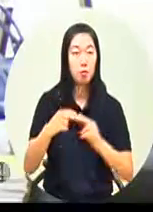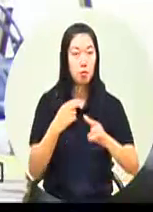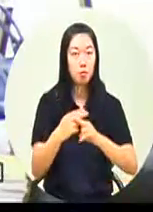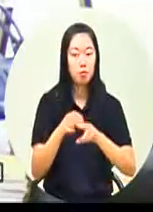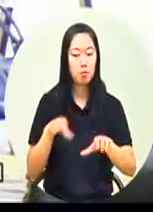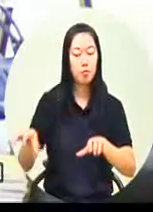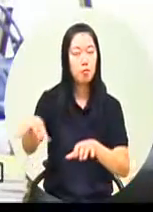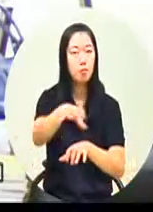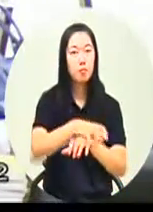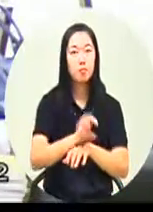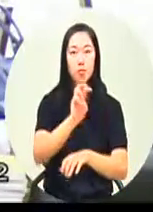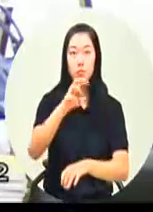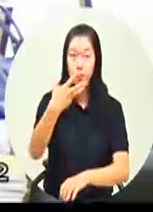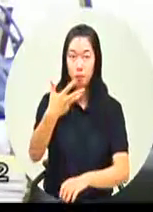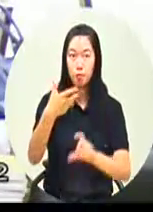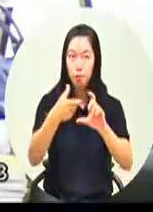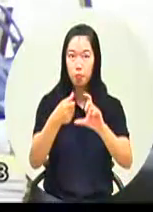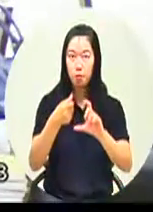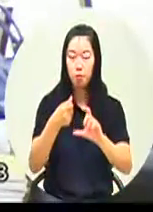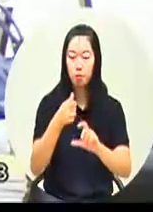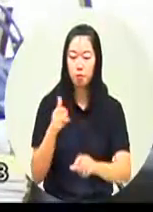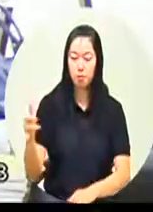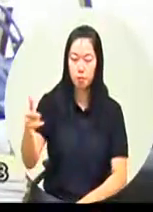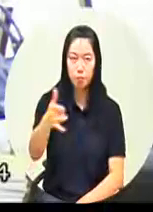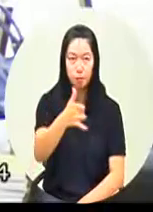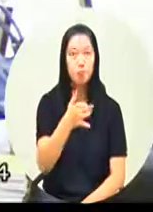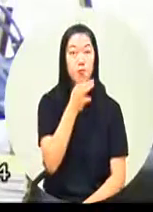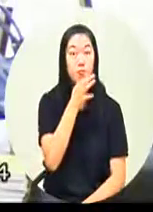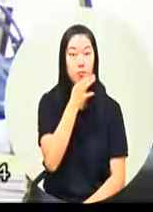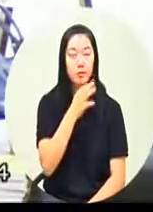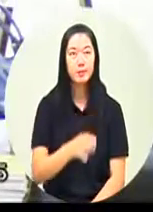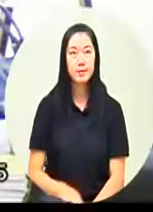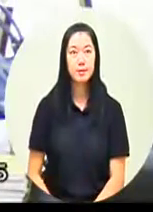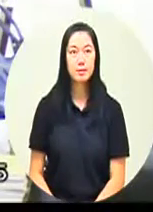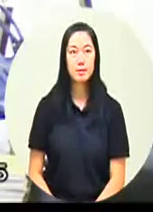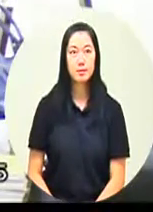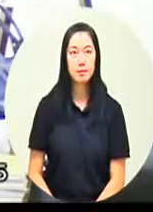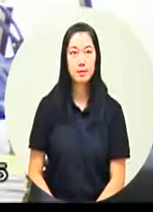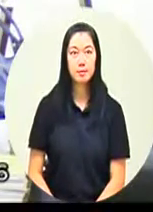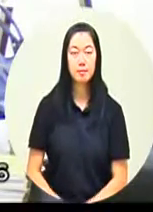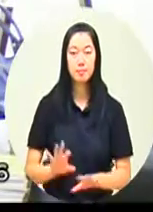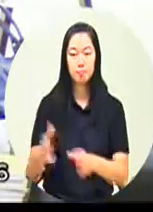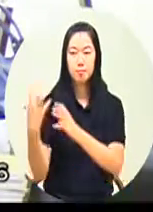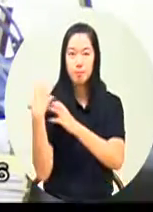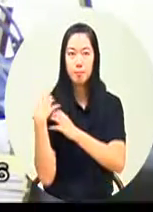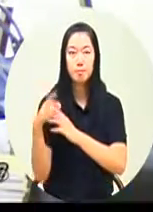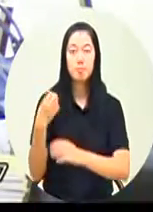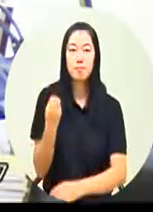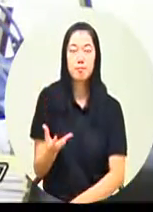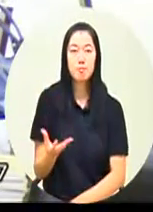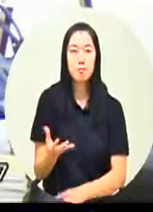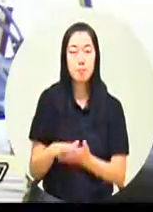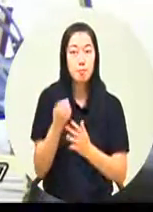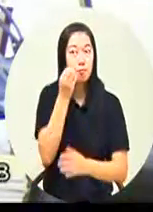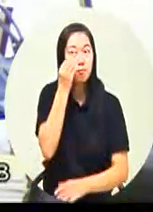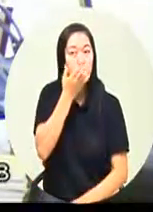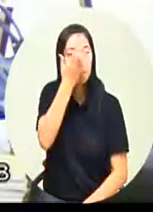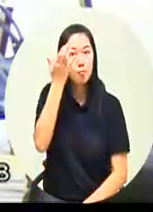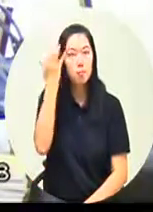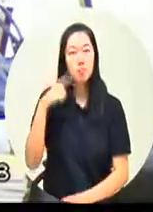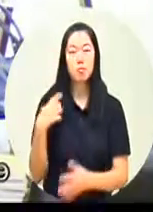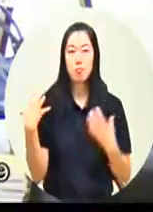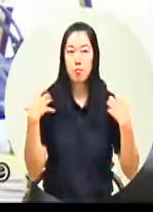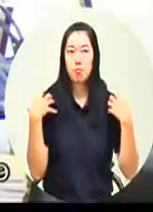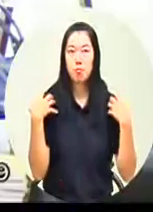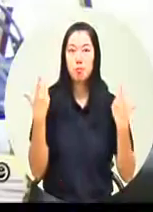我们的局长嘛招套套哈，那接任这个新的那个观光局的业务哈，我想应该也